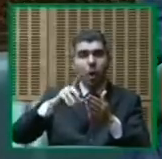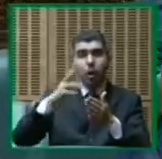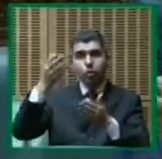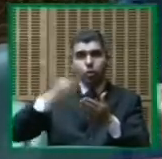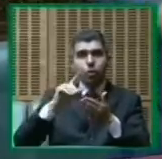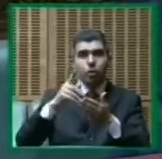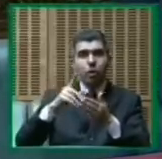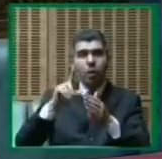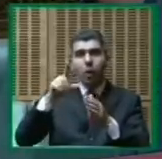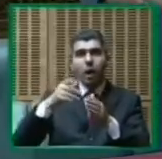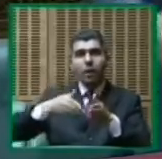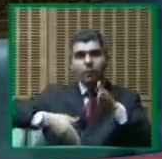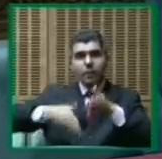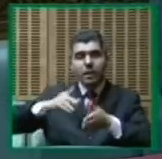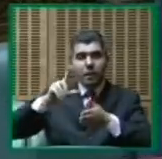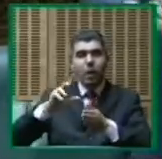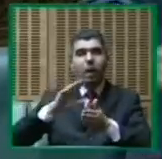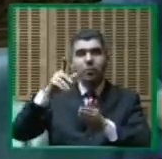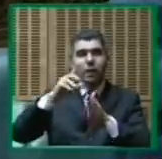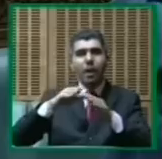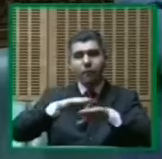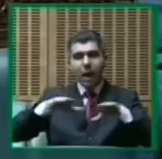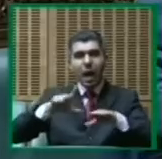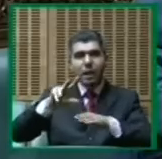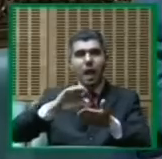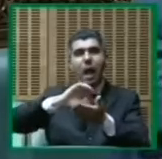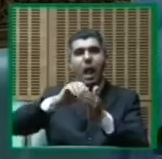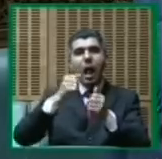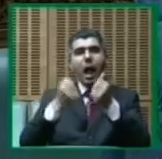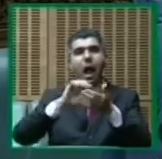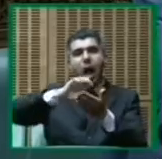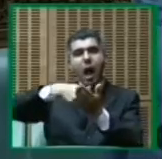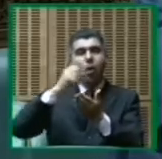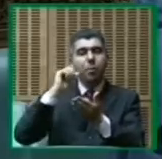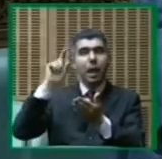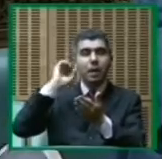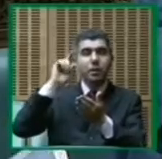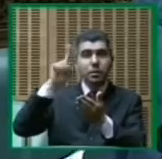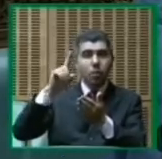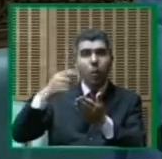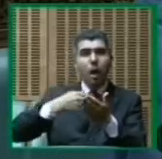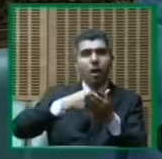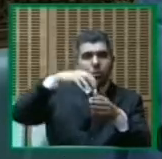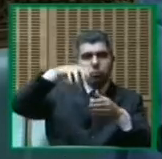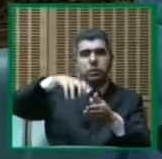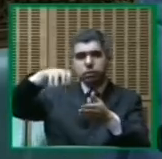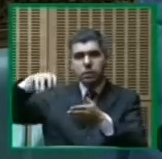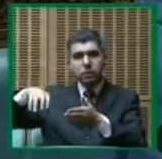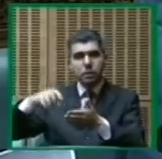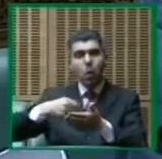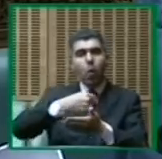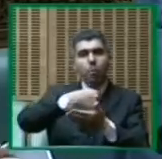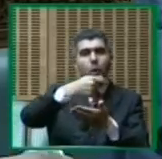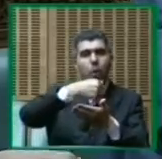قروي ما فيش تجهيز، ما فيه حتى شي حاجه، وكيجزئوا ارض وبداو يبيعوها بمليون مليون درهم، مليون